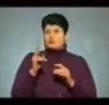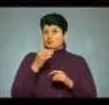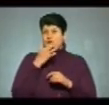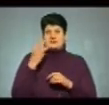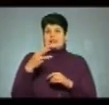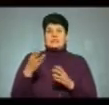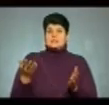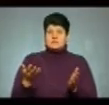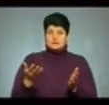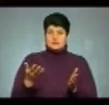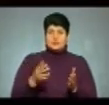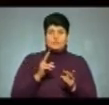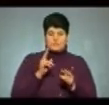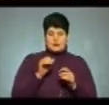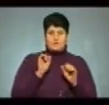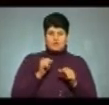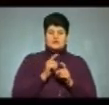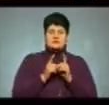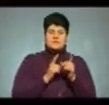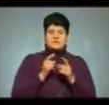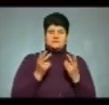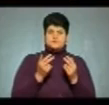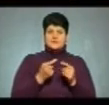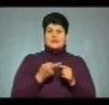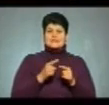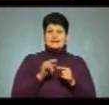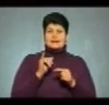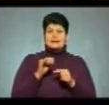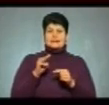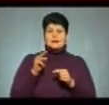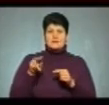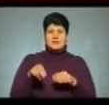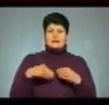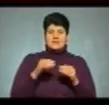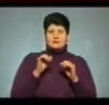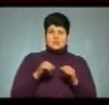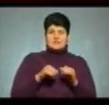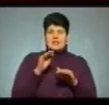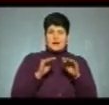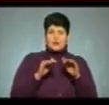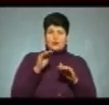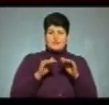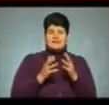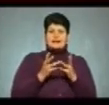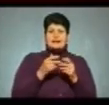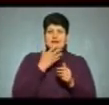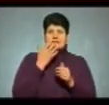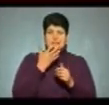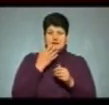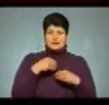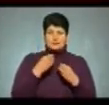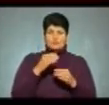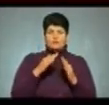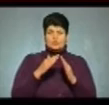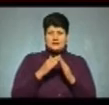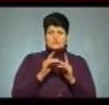30. Тобто вони можуть змінити, хто має змінити ОСББ. Температуру. Тобто це ІТП дає можливість регулювати кількість теплової енергії, яка подається в будинок, відповідно